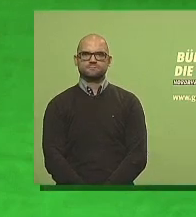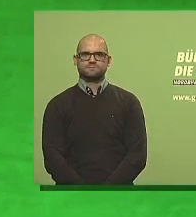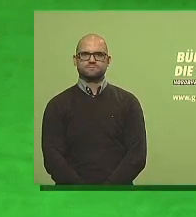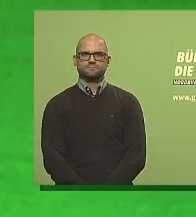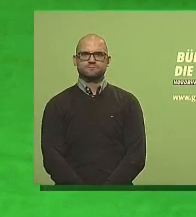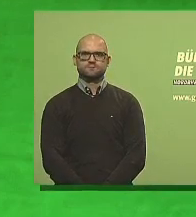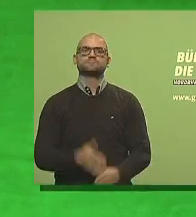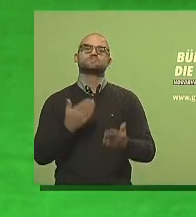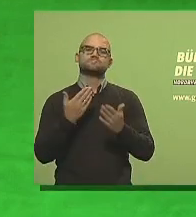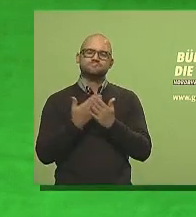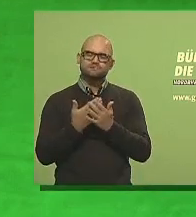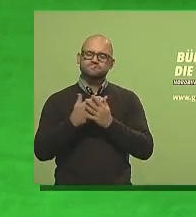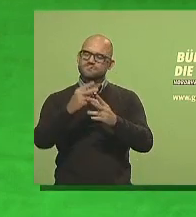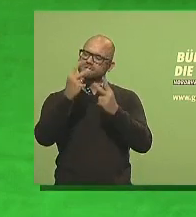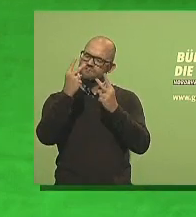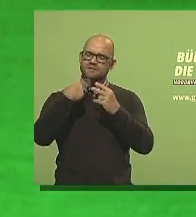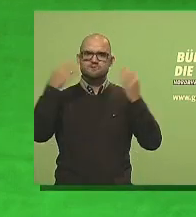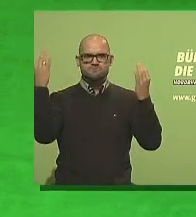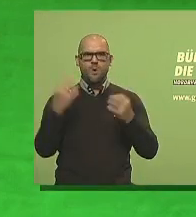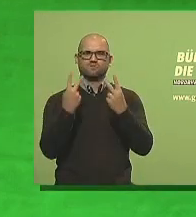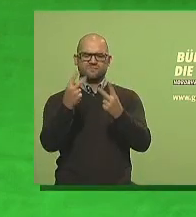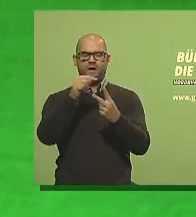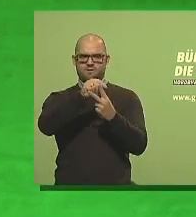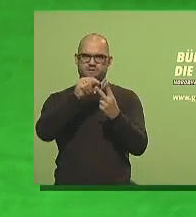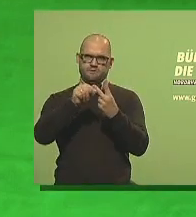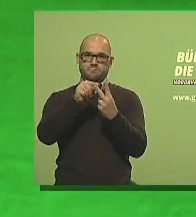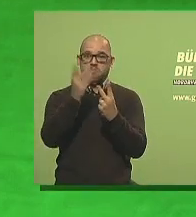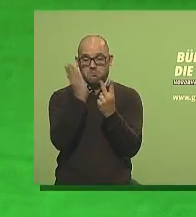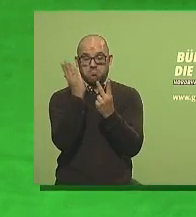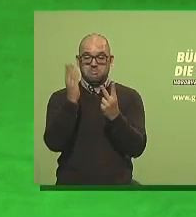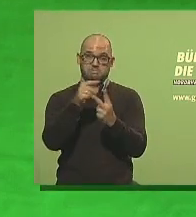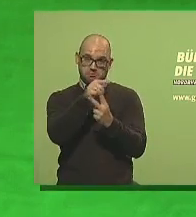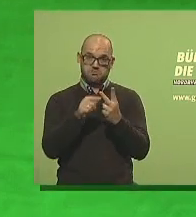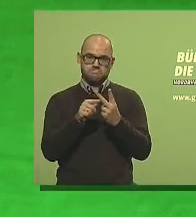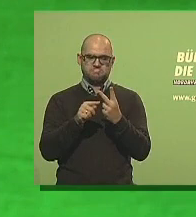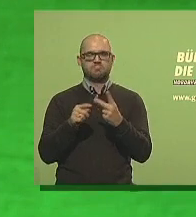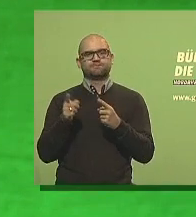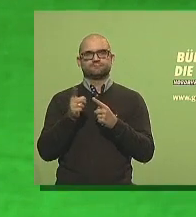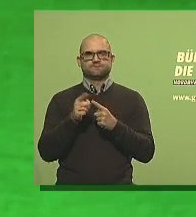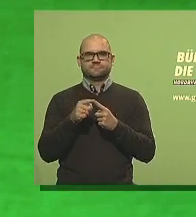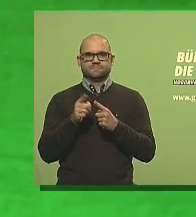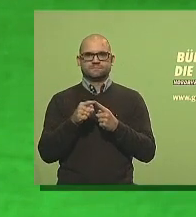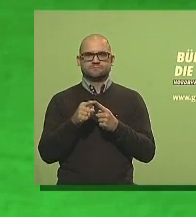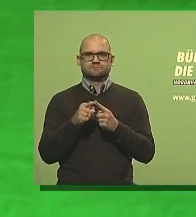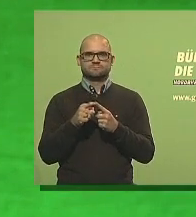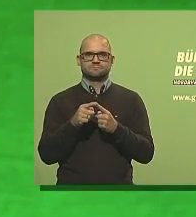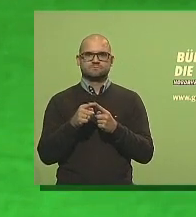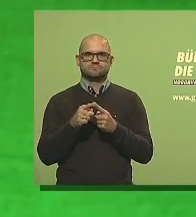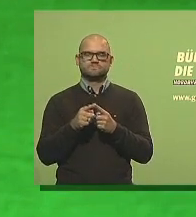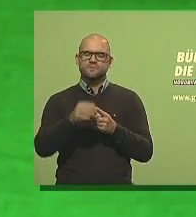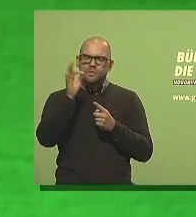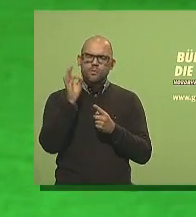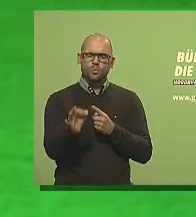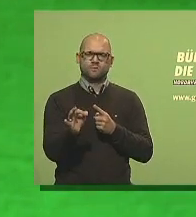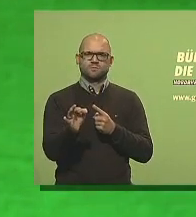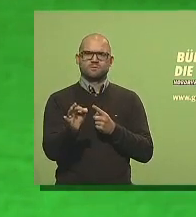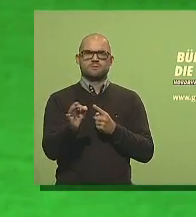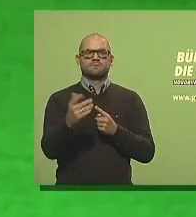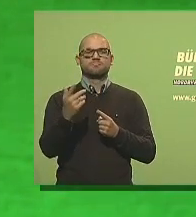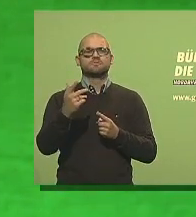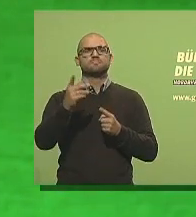dafür brauchen wir zwei Dinge von euch, mehr nicht. Das erste ist gute, überzeugende,